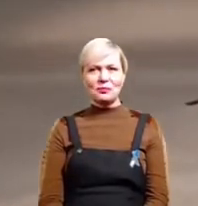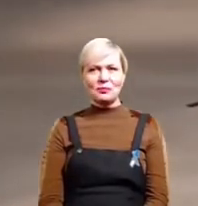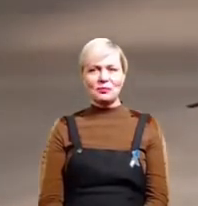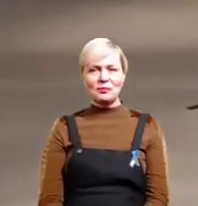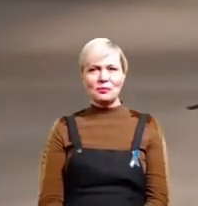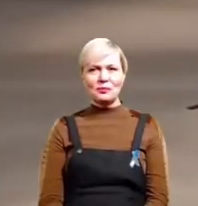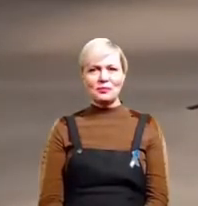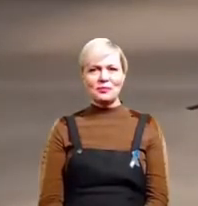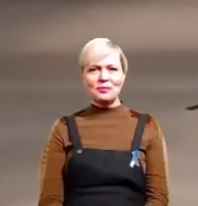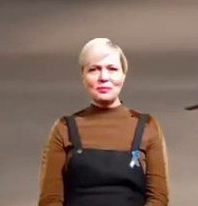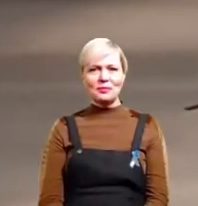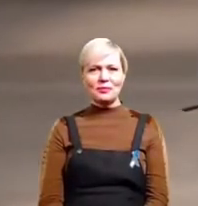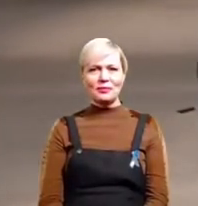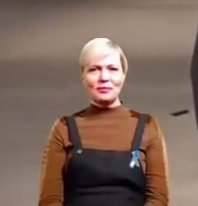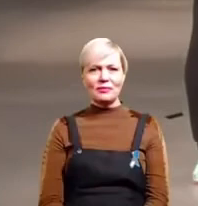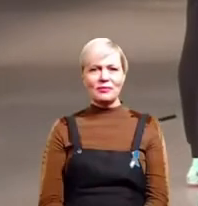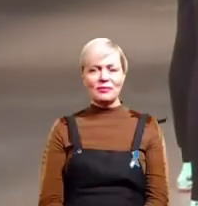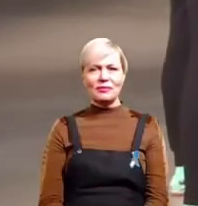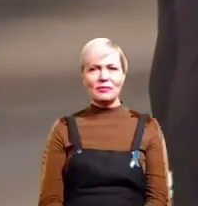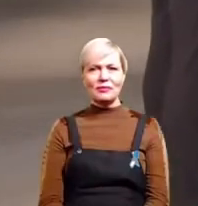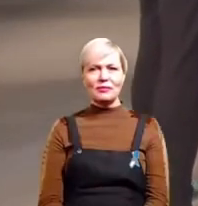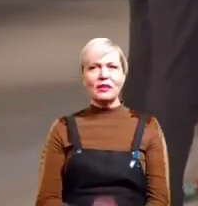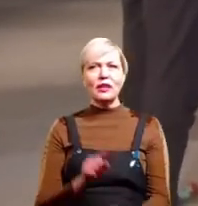Да. Через волну.